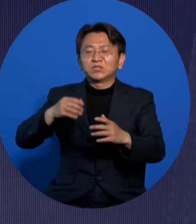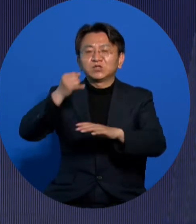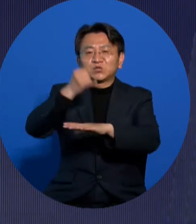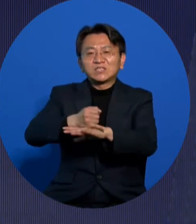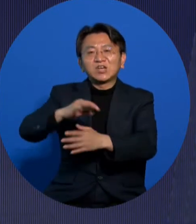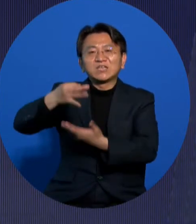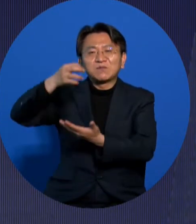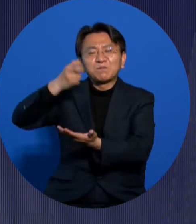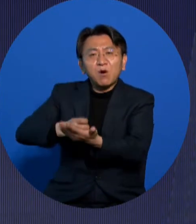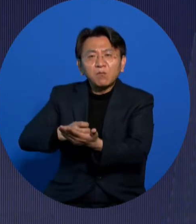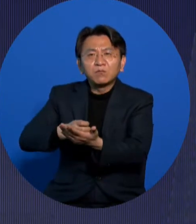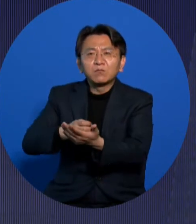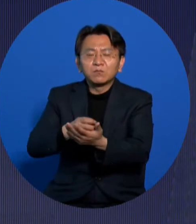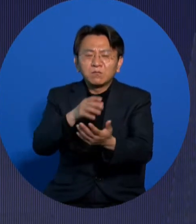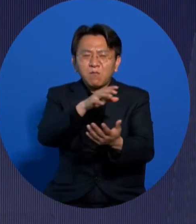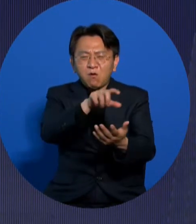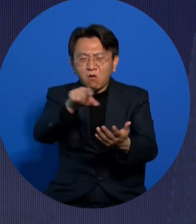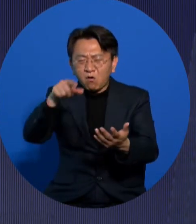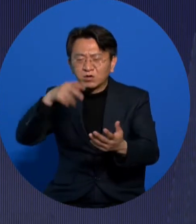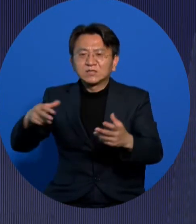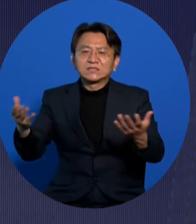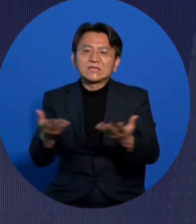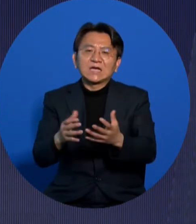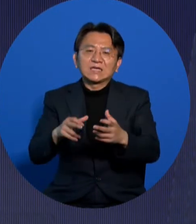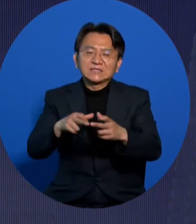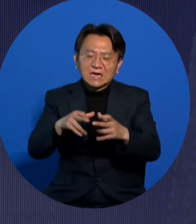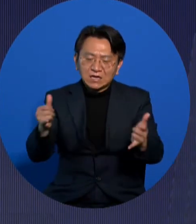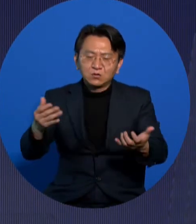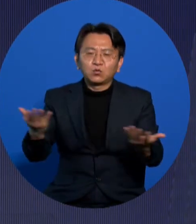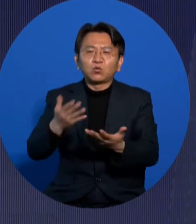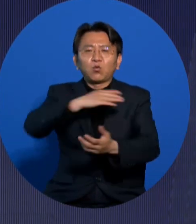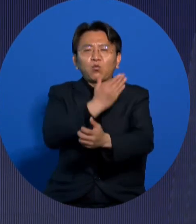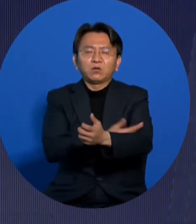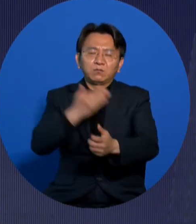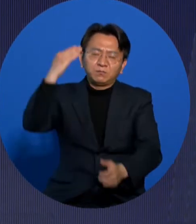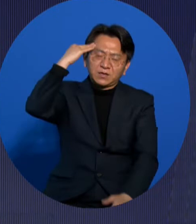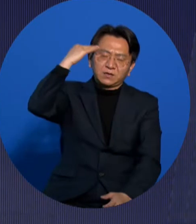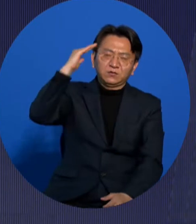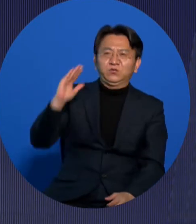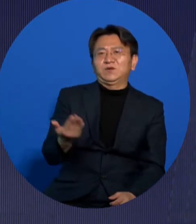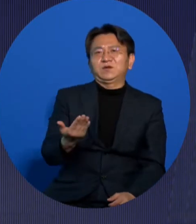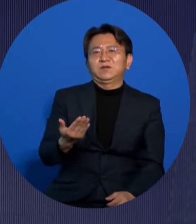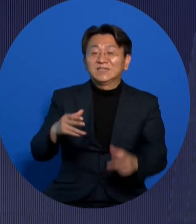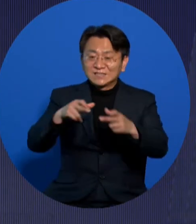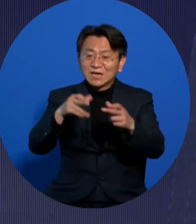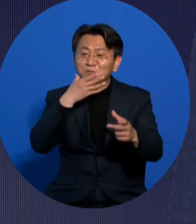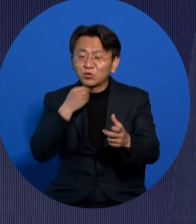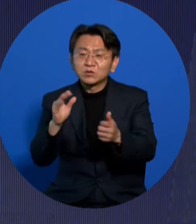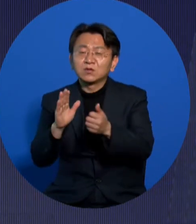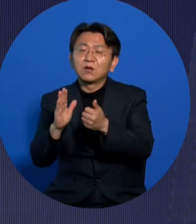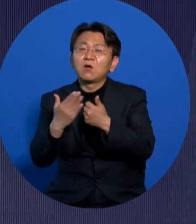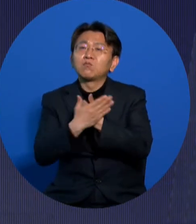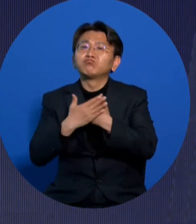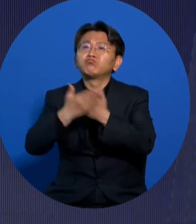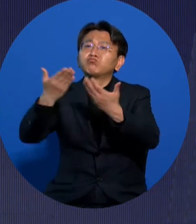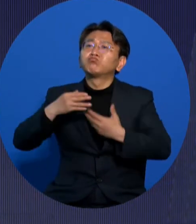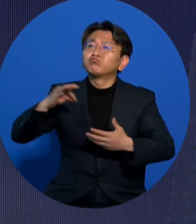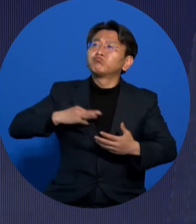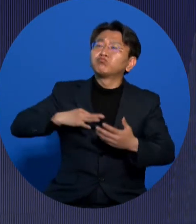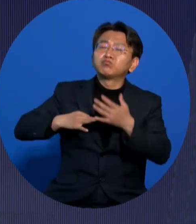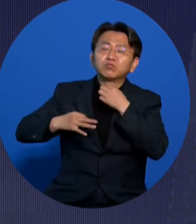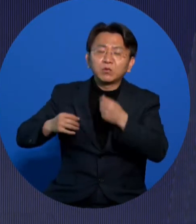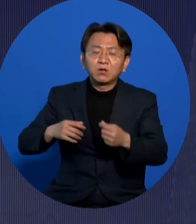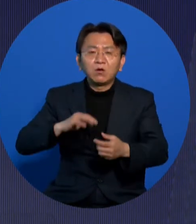장애인 노동권을 부정하는 것으로 작동하고 있습니다. 즉, 장애인 복지 혜택을 받으려면